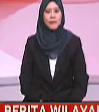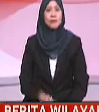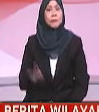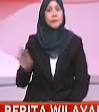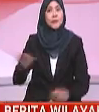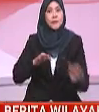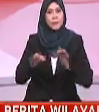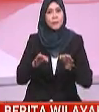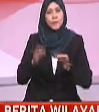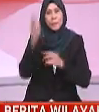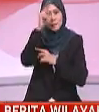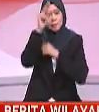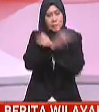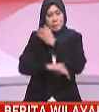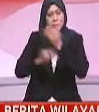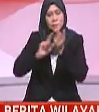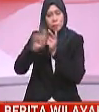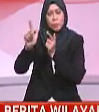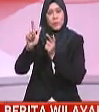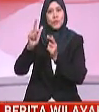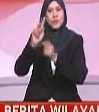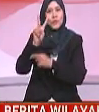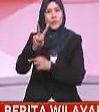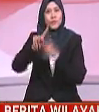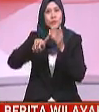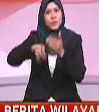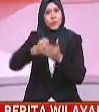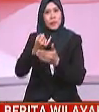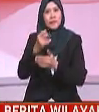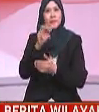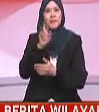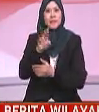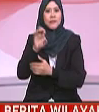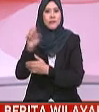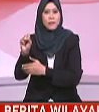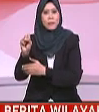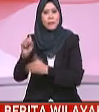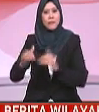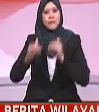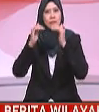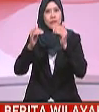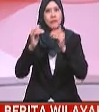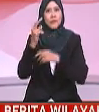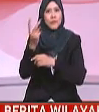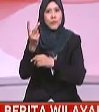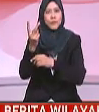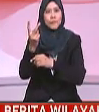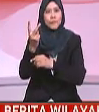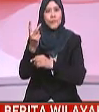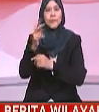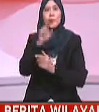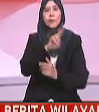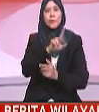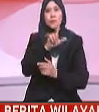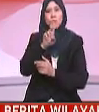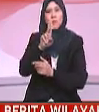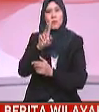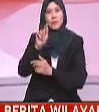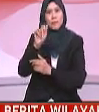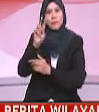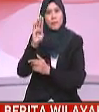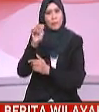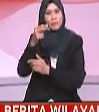Jelasnya, Kerajaan Negeri telah meluluskan dua lagi projek RES Last Miles Fasa 2 iaitu di Ulu Entabai yang